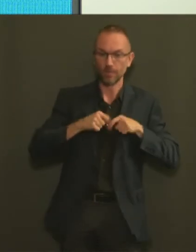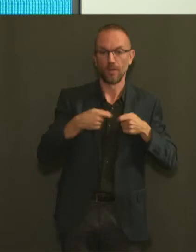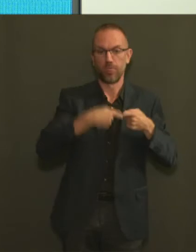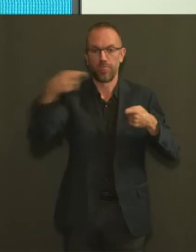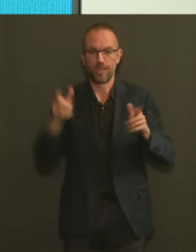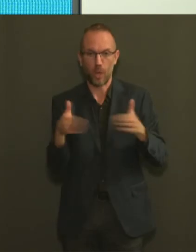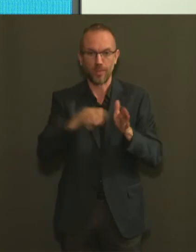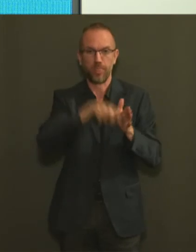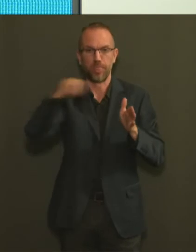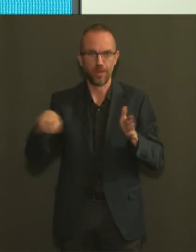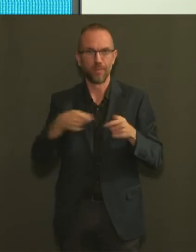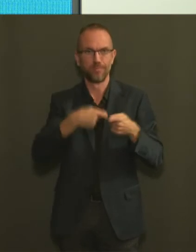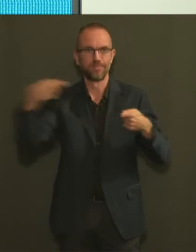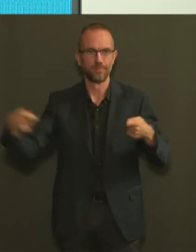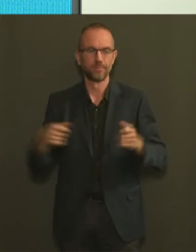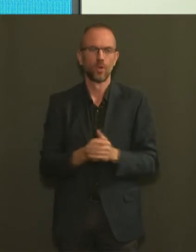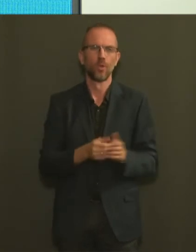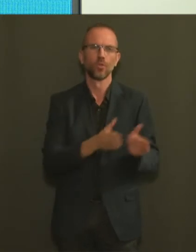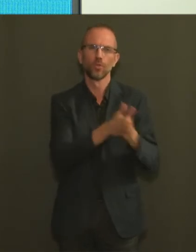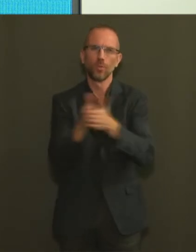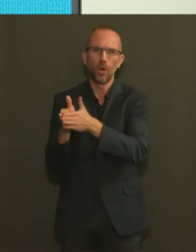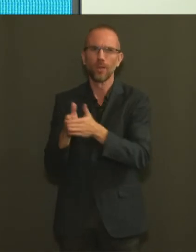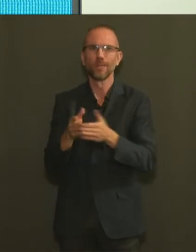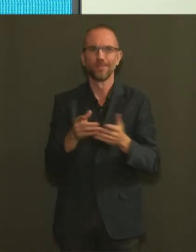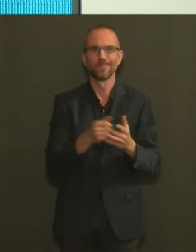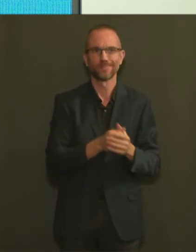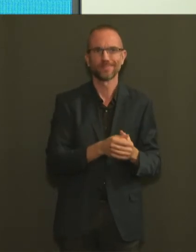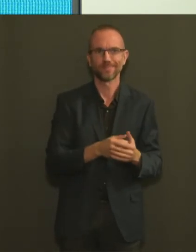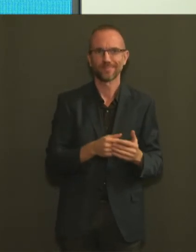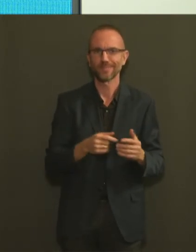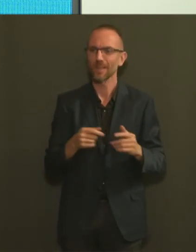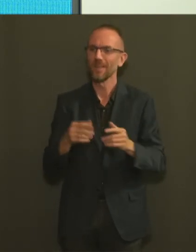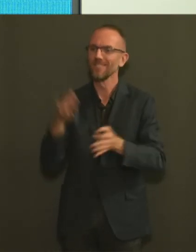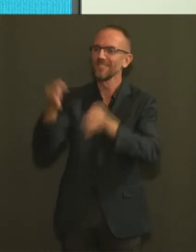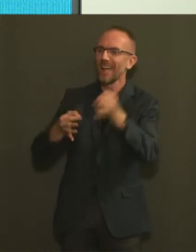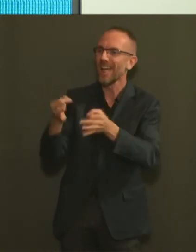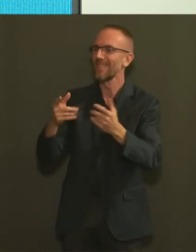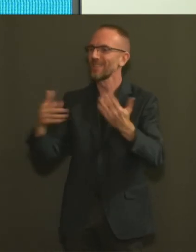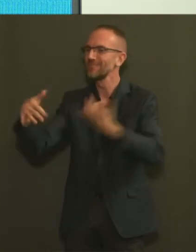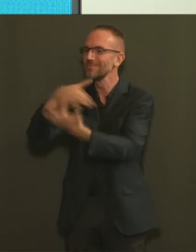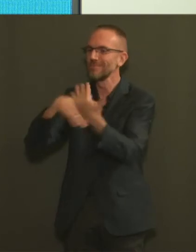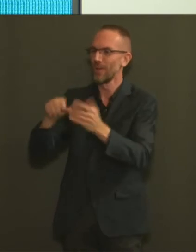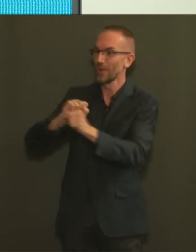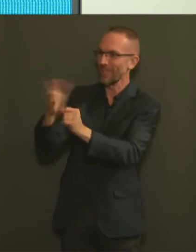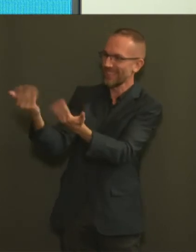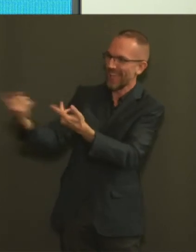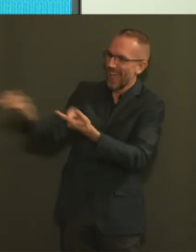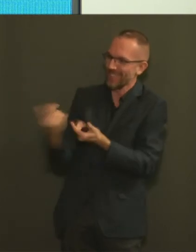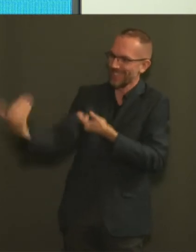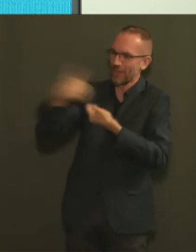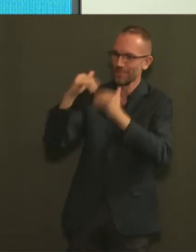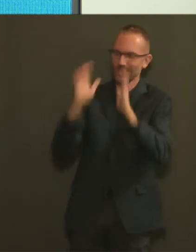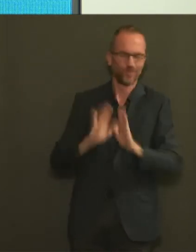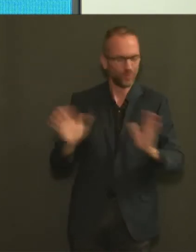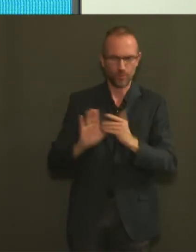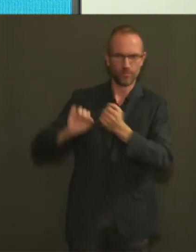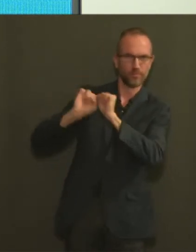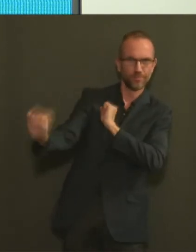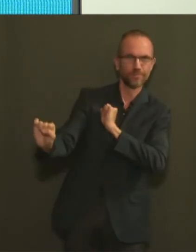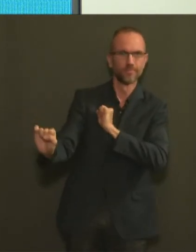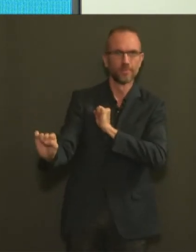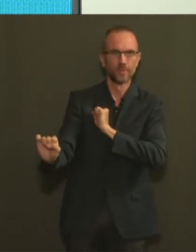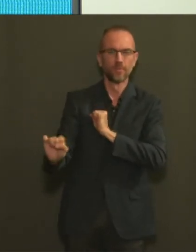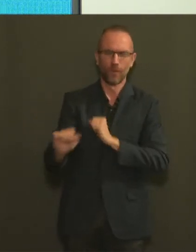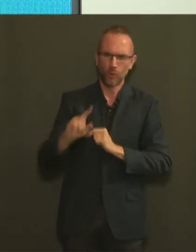défaite qui ne fait pas le coc vite mais qui fait le fait que nous sommes conscients et que nous avons la notion que